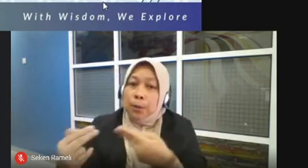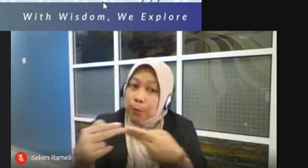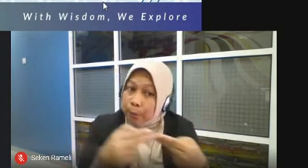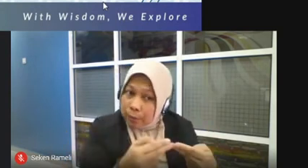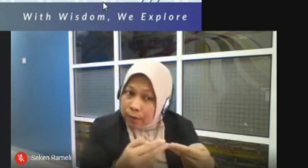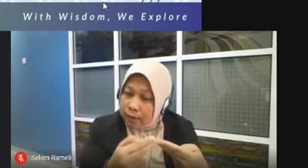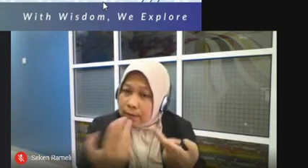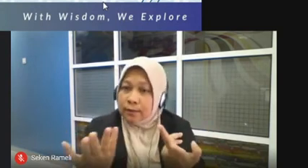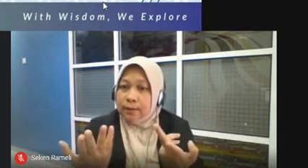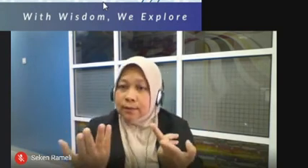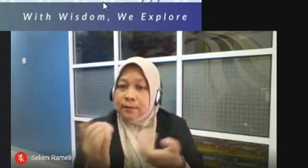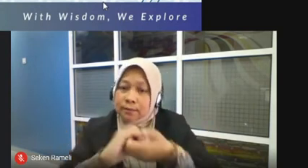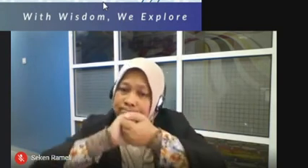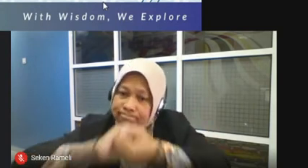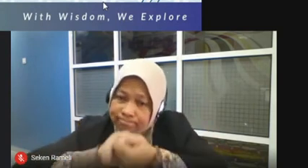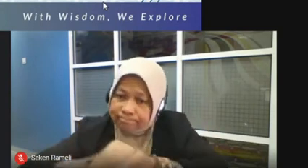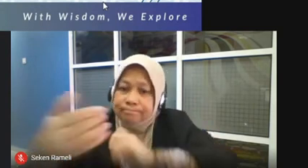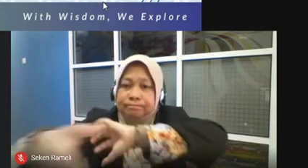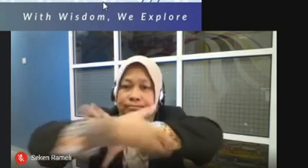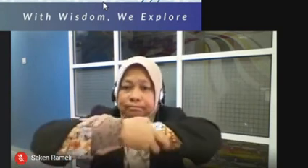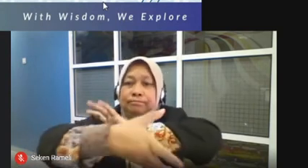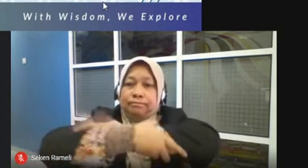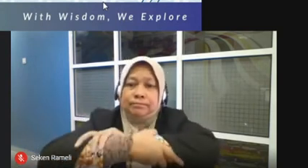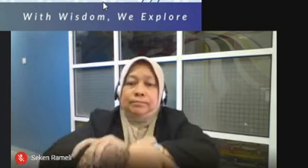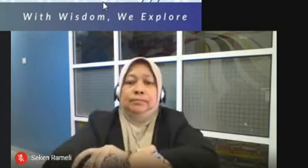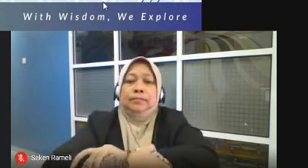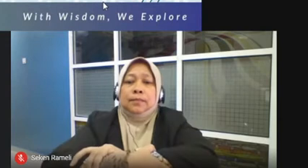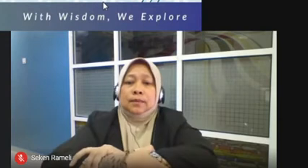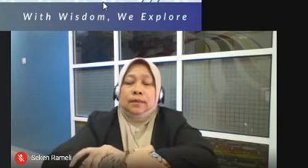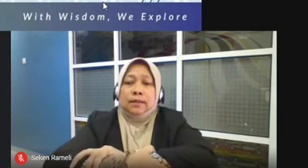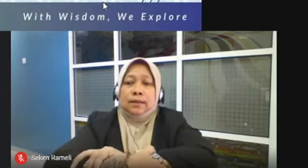hubungan mengeratkan silaturahim.